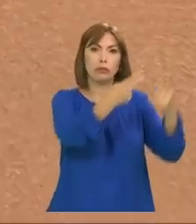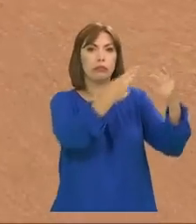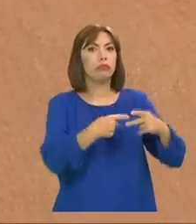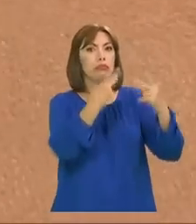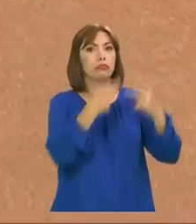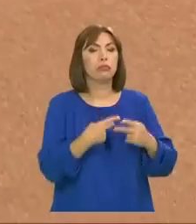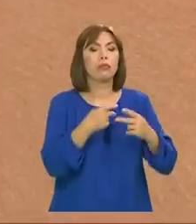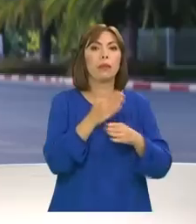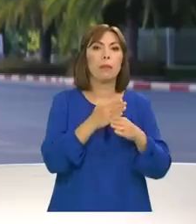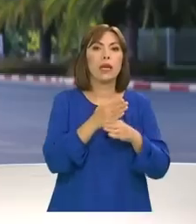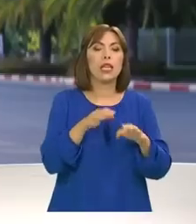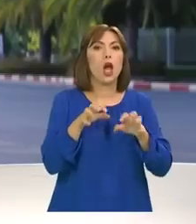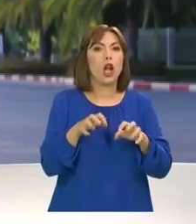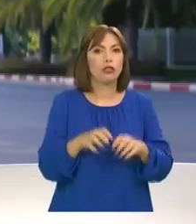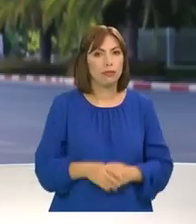congelată.